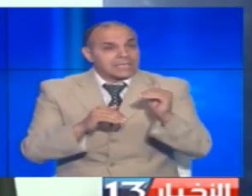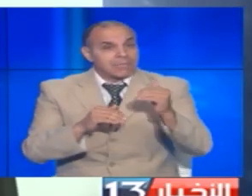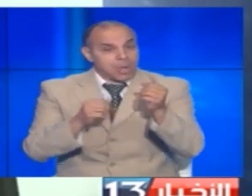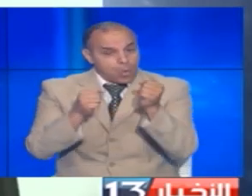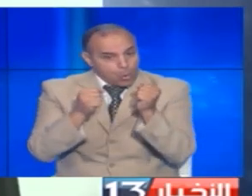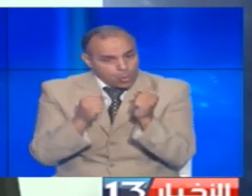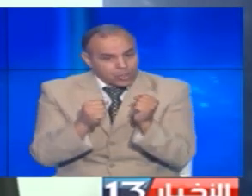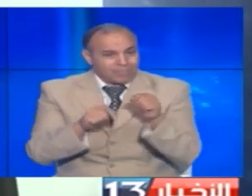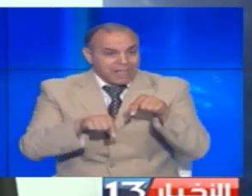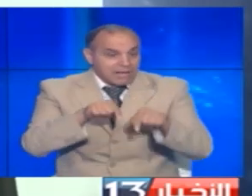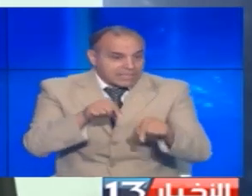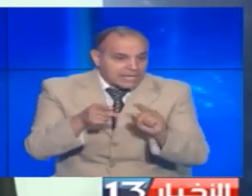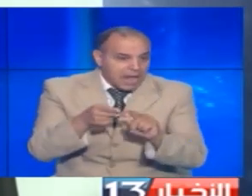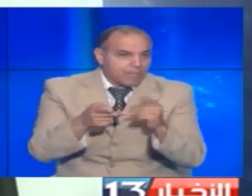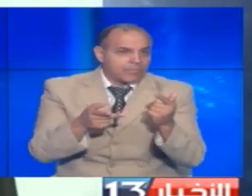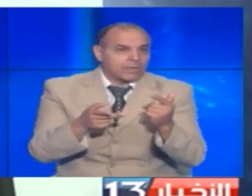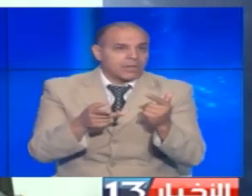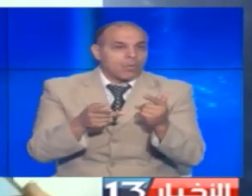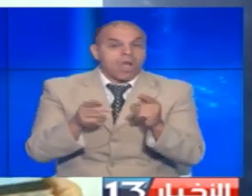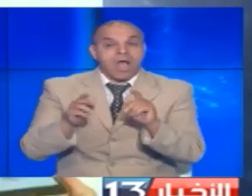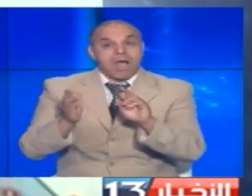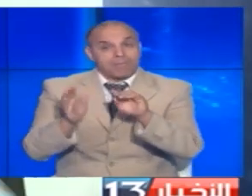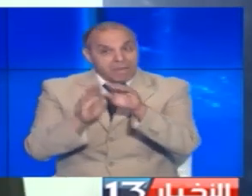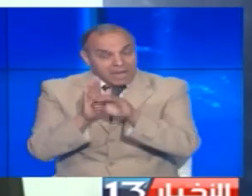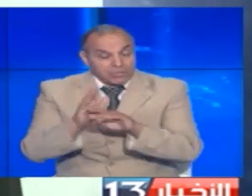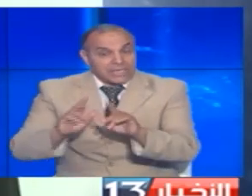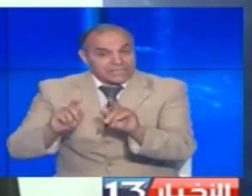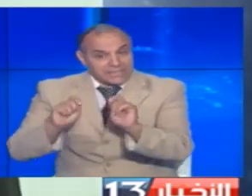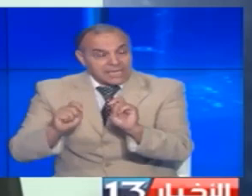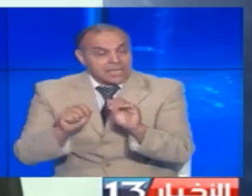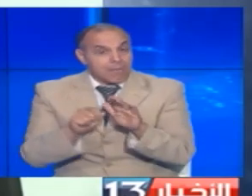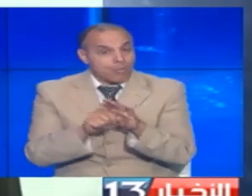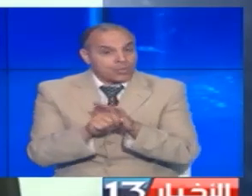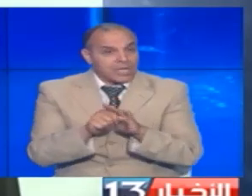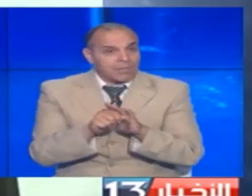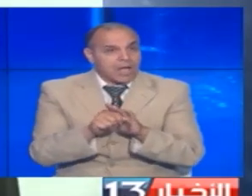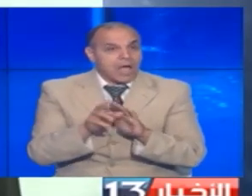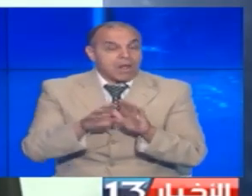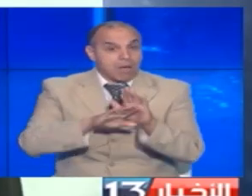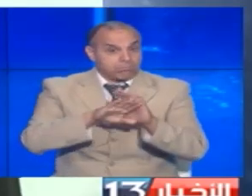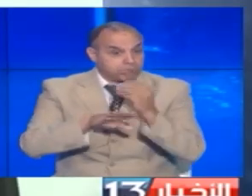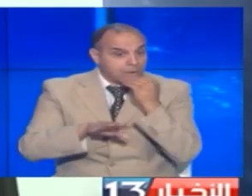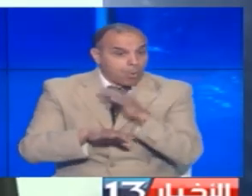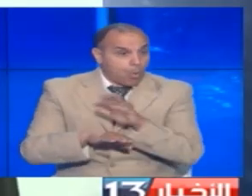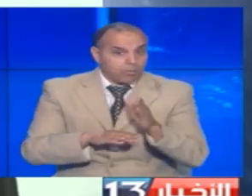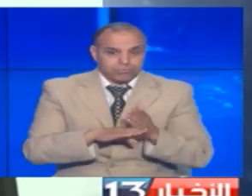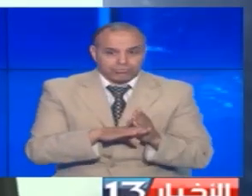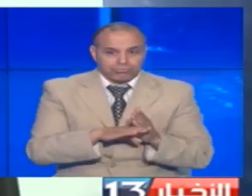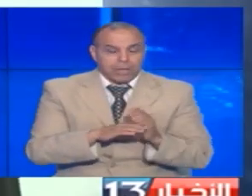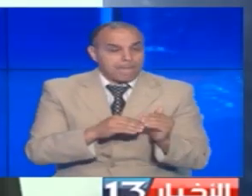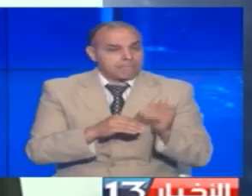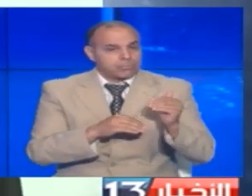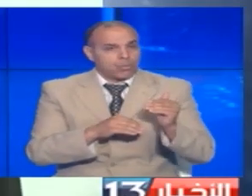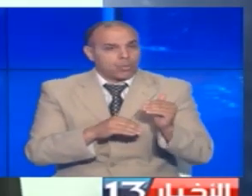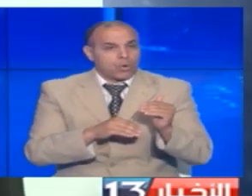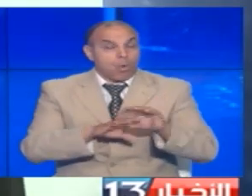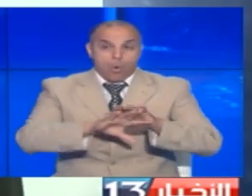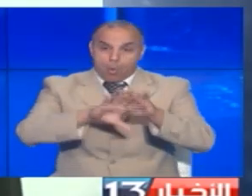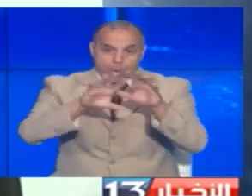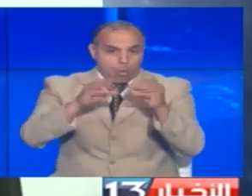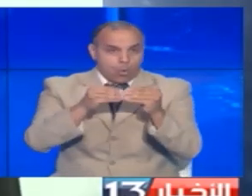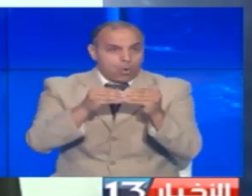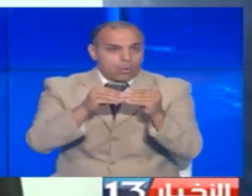وكذلك اه وضع سياسات اه متكامله للامن الغذائي يتخطوا باعتبار جميع